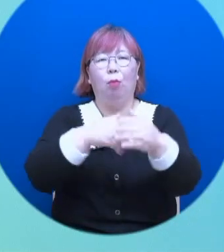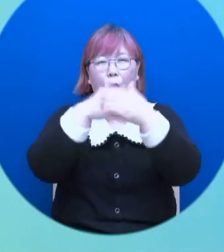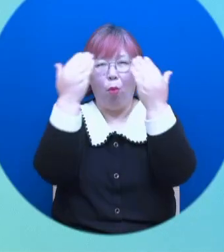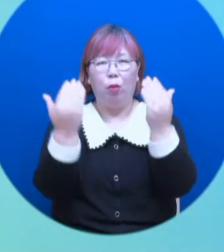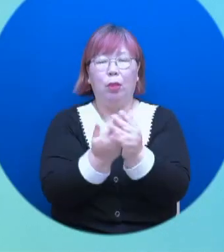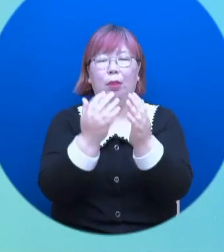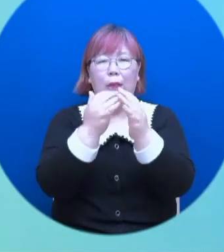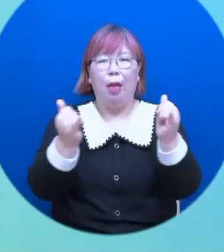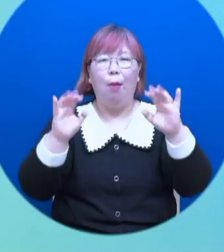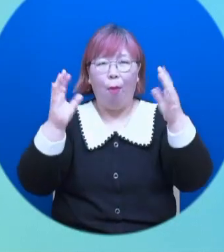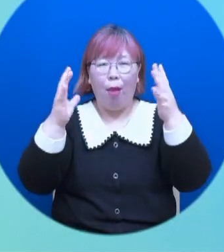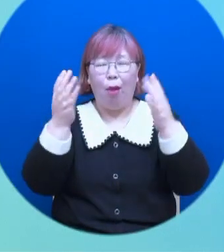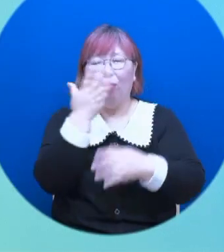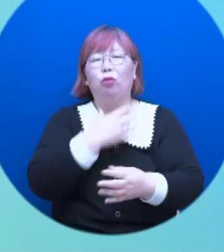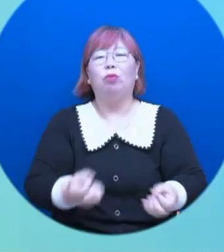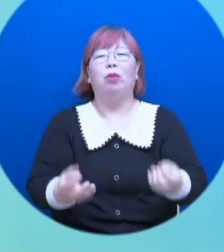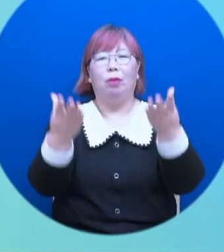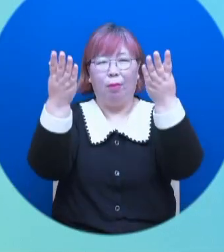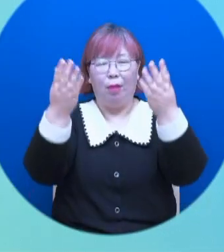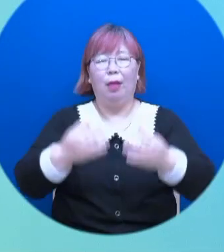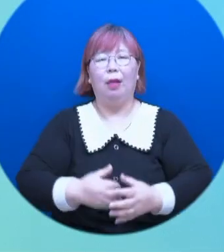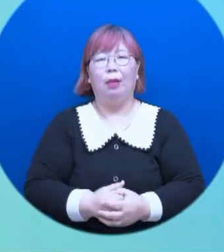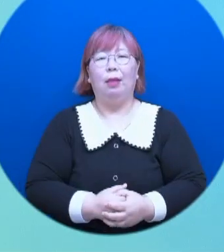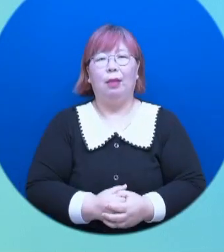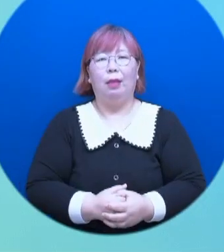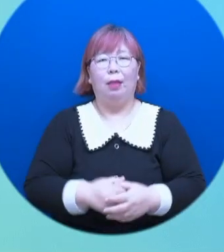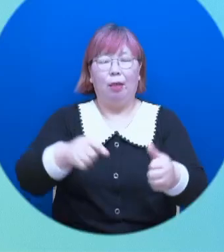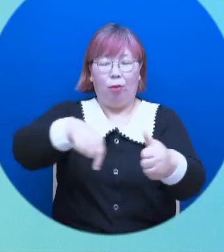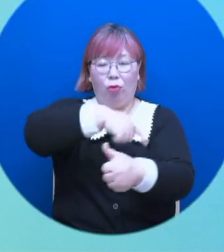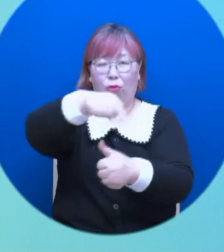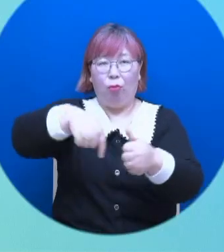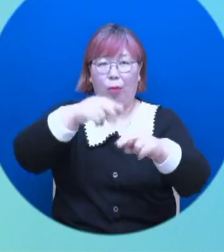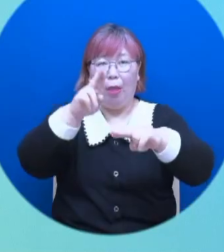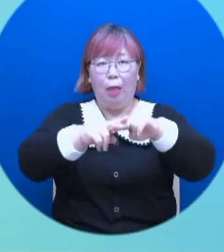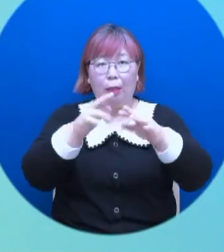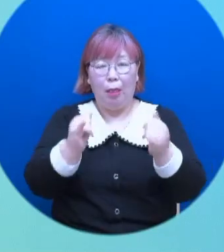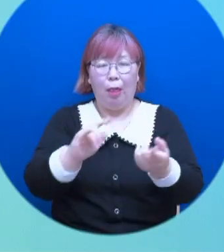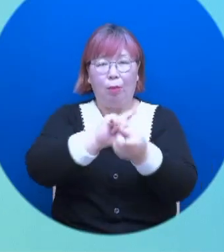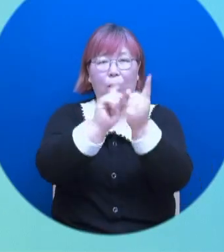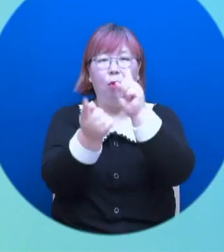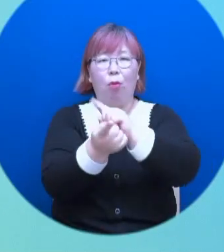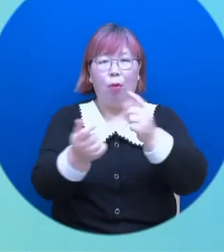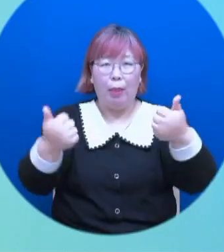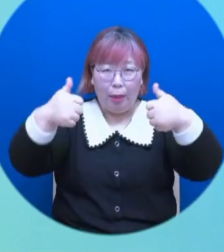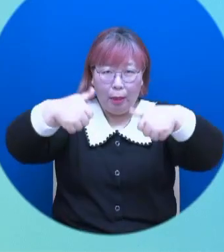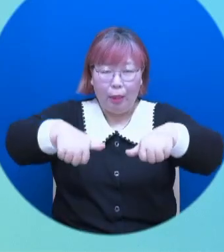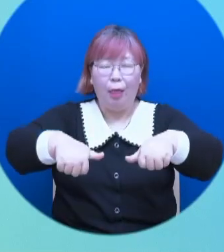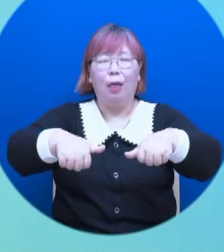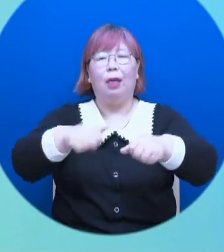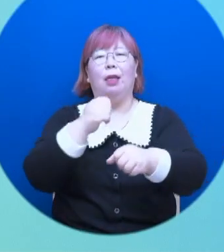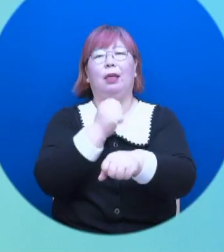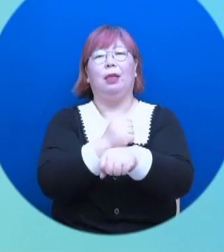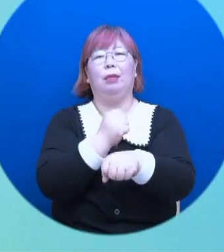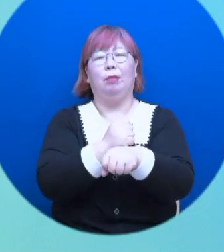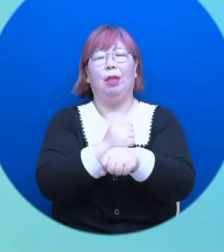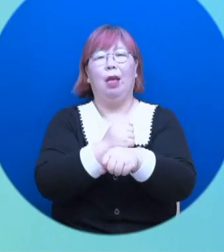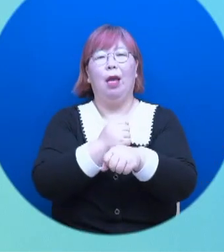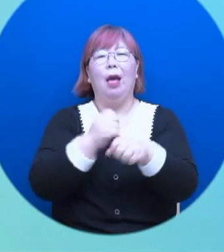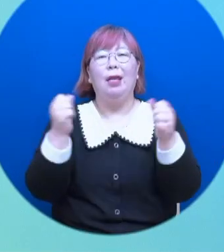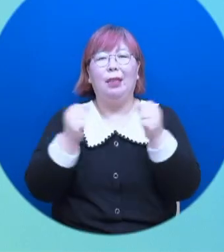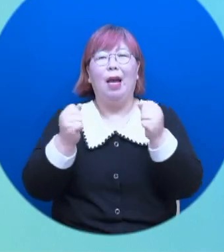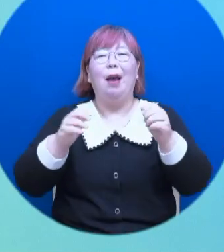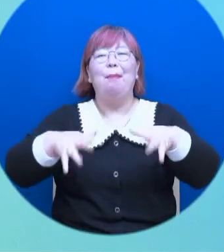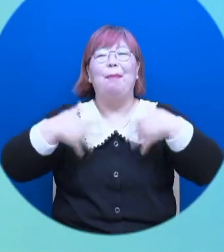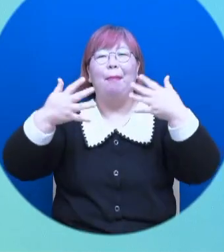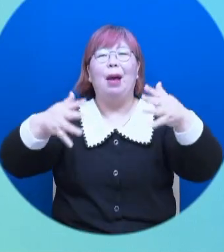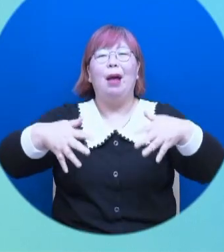환영하고 축복합니다. 우리 앞뒤 좌우에 계신 분들에게 인사할 텐데 어느덧 찬바람이 불기